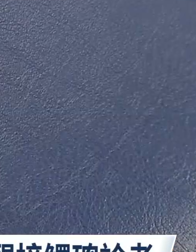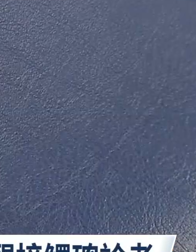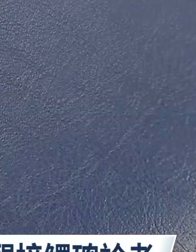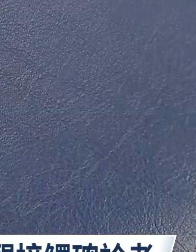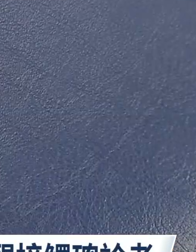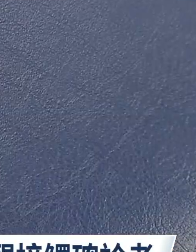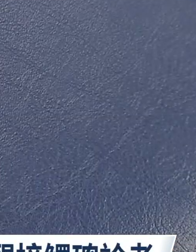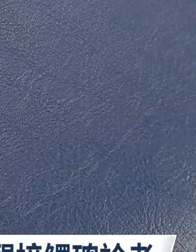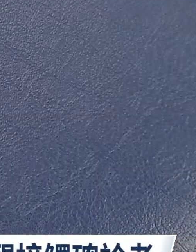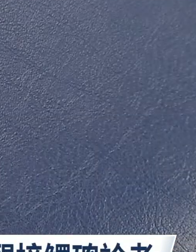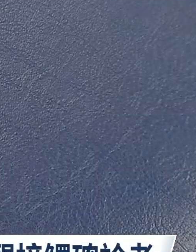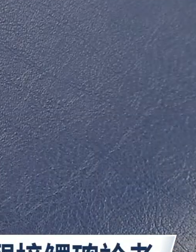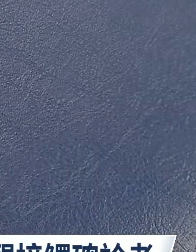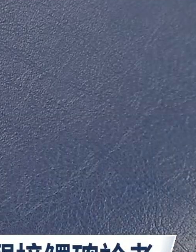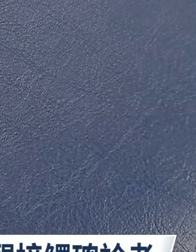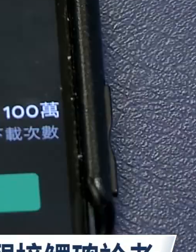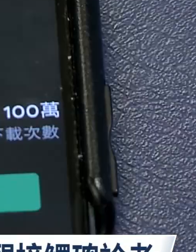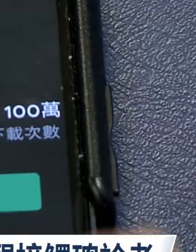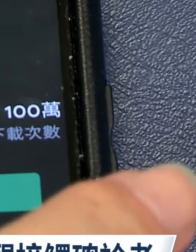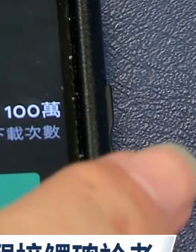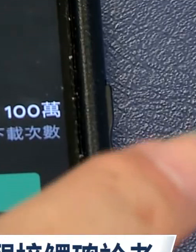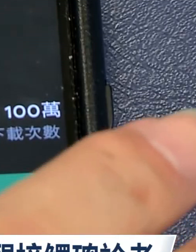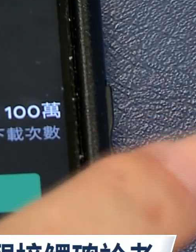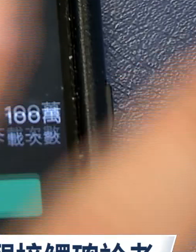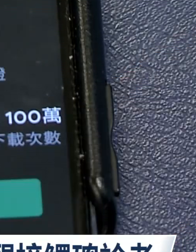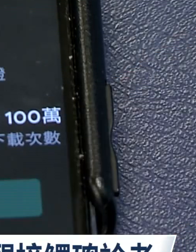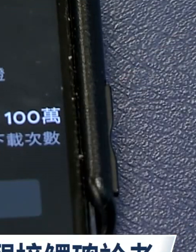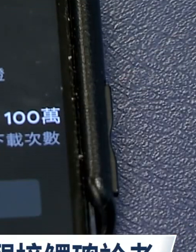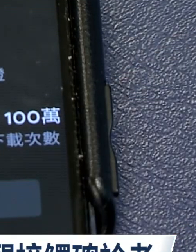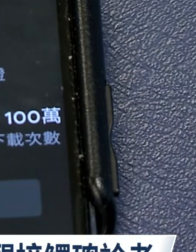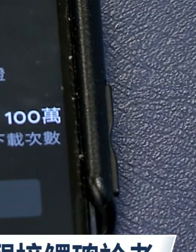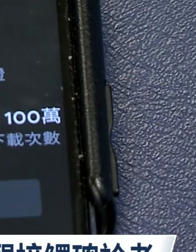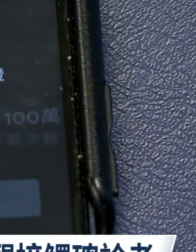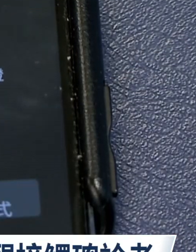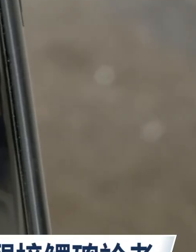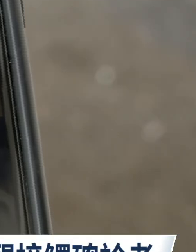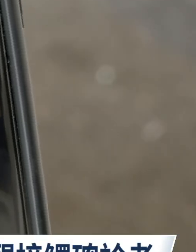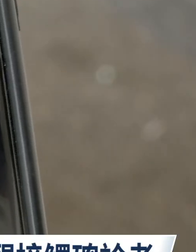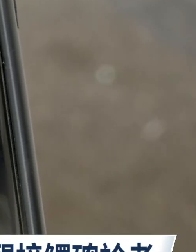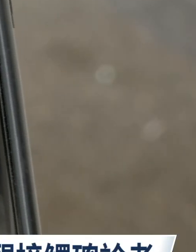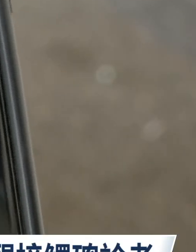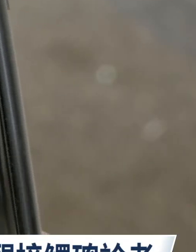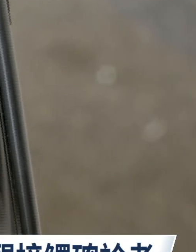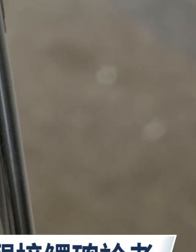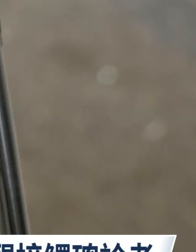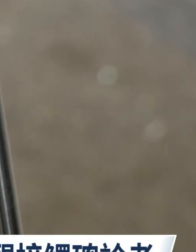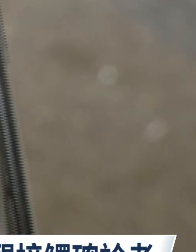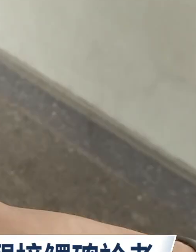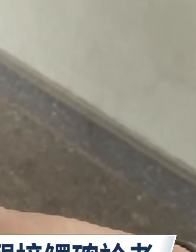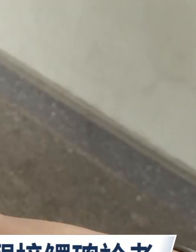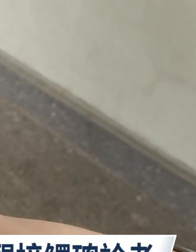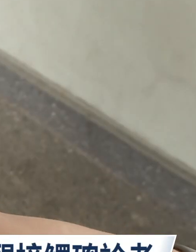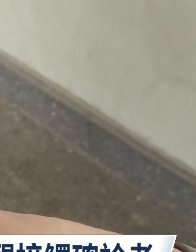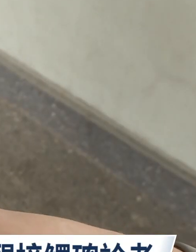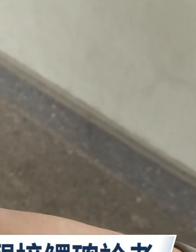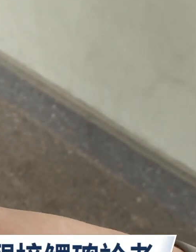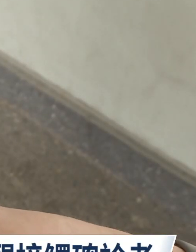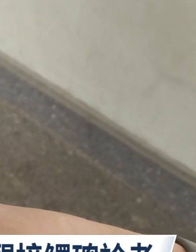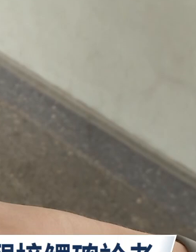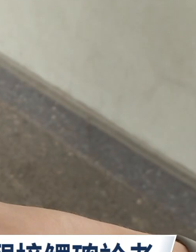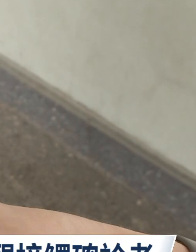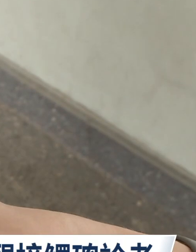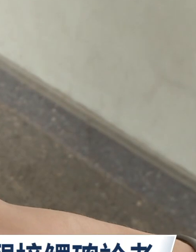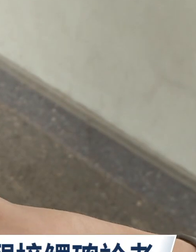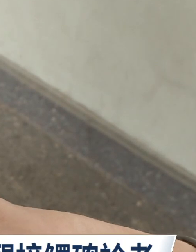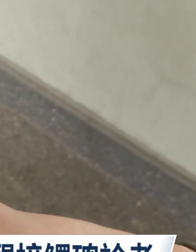挥中心鼓励民众下载社交距离 APP， 民众只要开启蓝牙的功能就能收到确诊者接触提醒，也可取